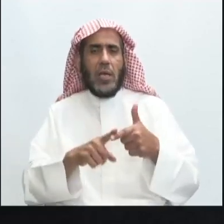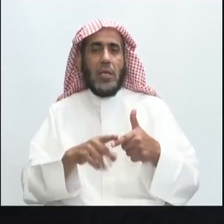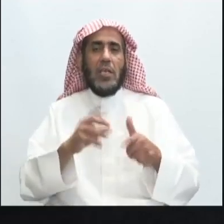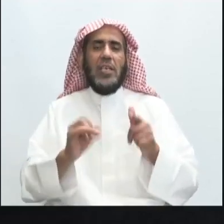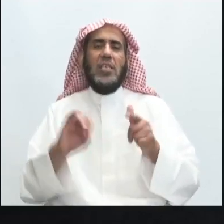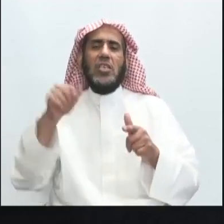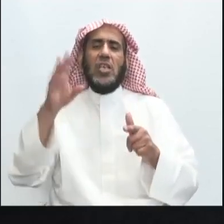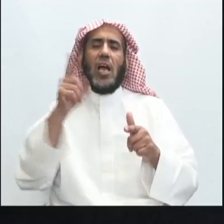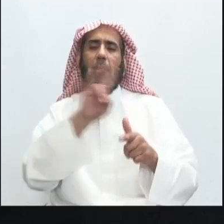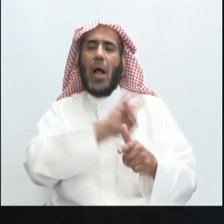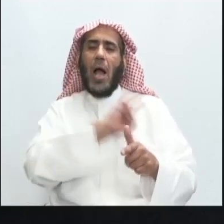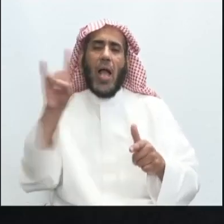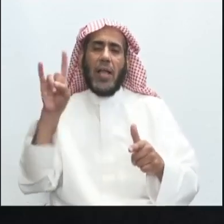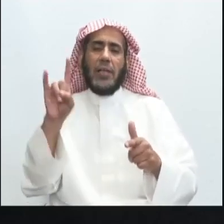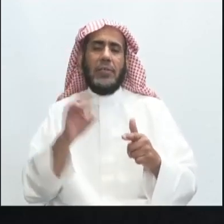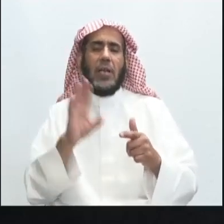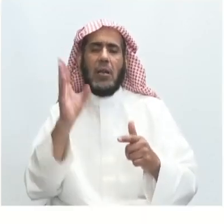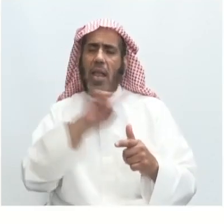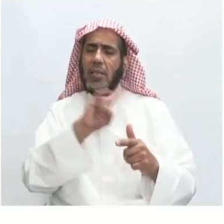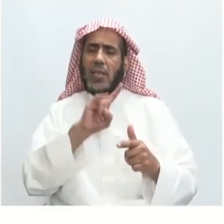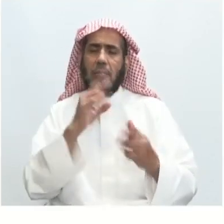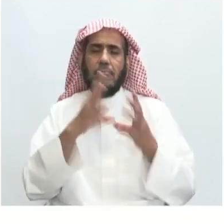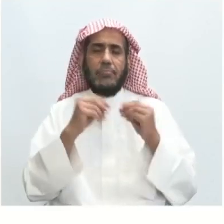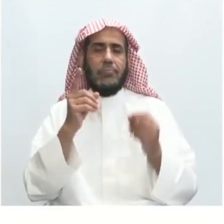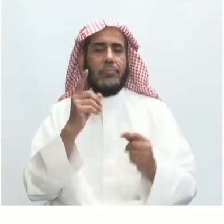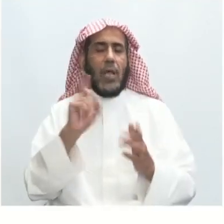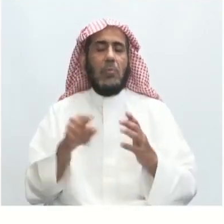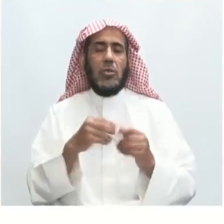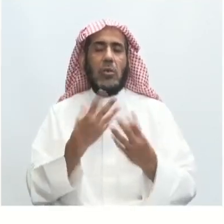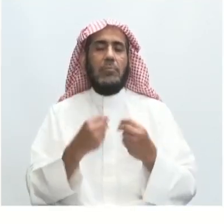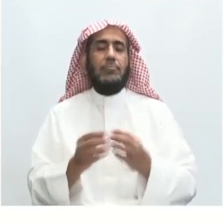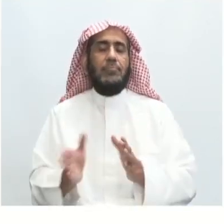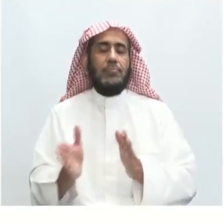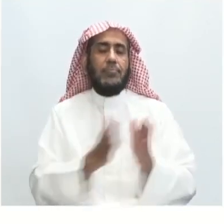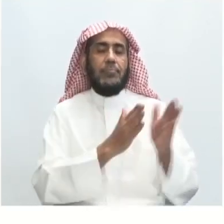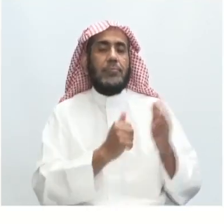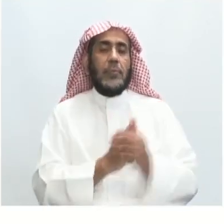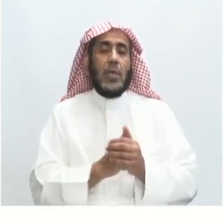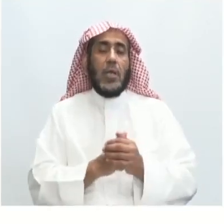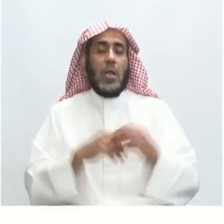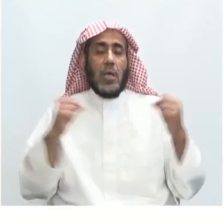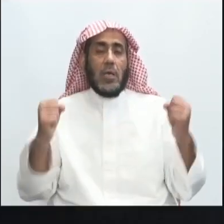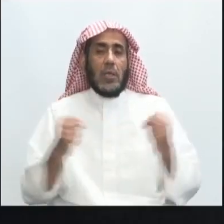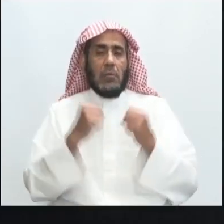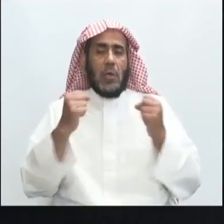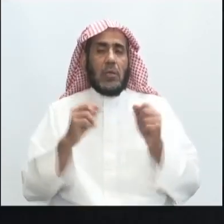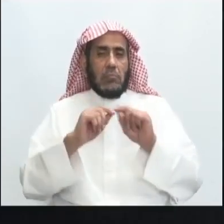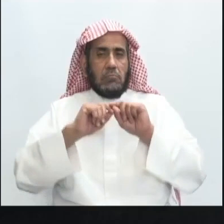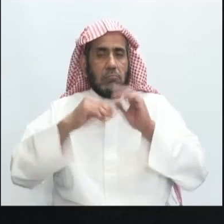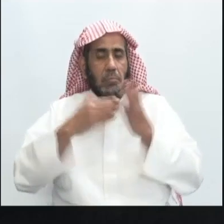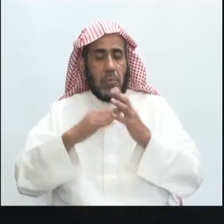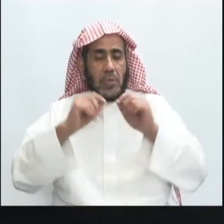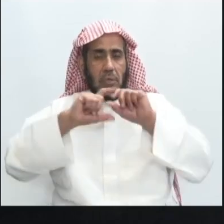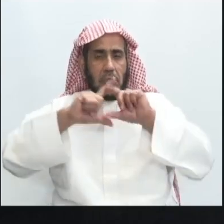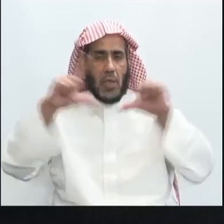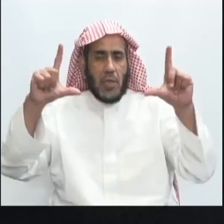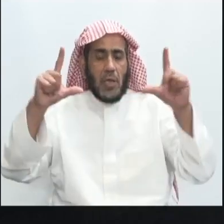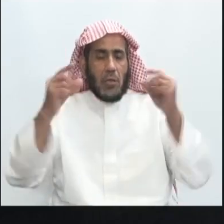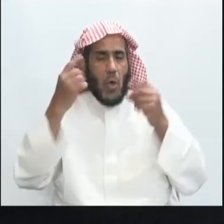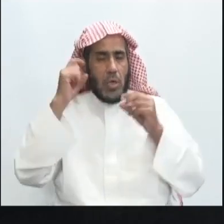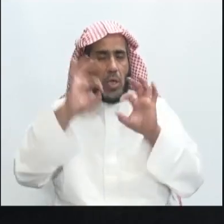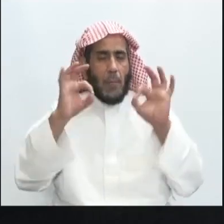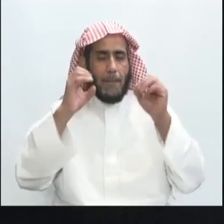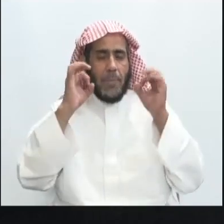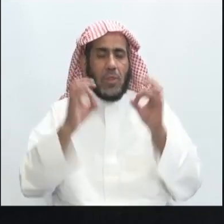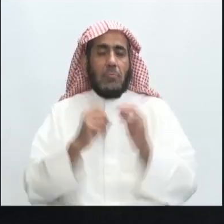غير طلبي جميل ننتقل الى التدريبات حتى يتضح اكثر او حتى نعرف